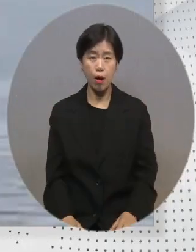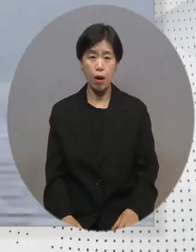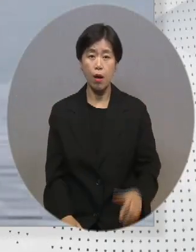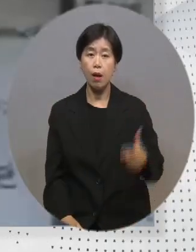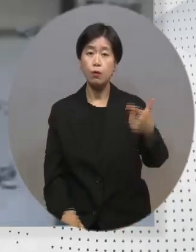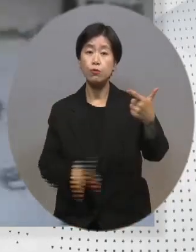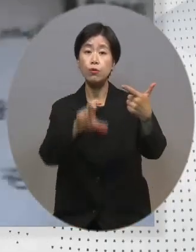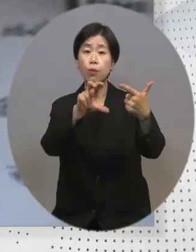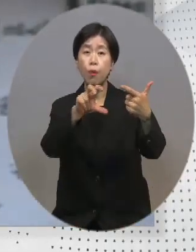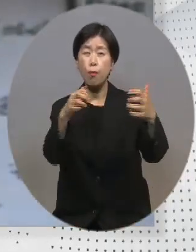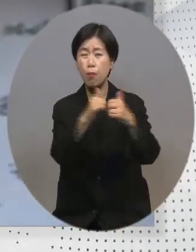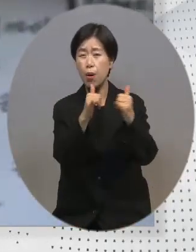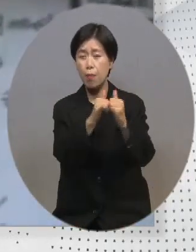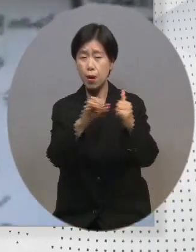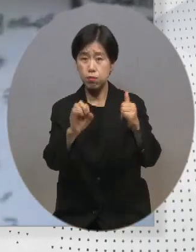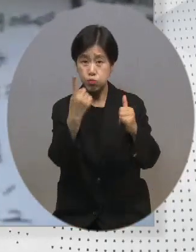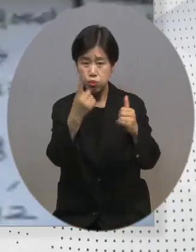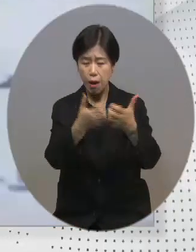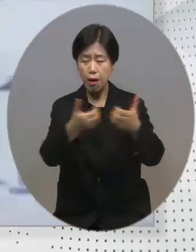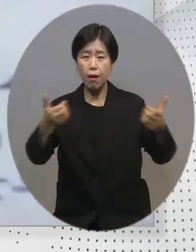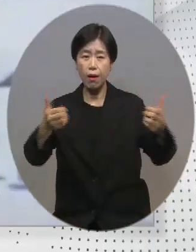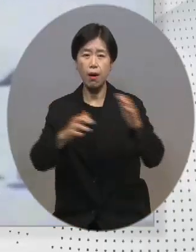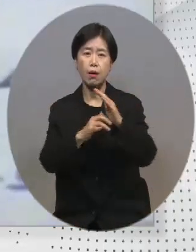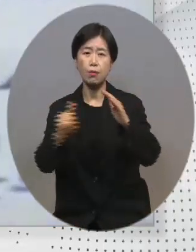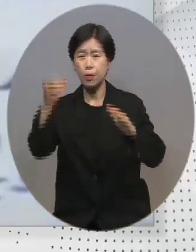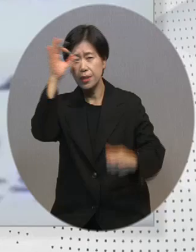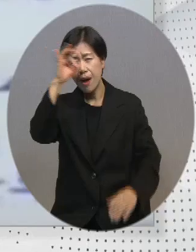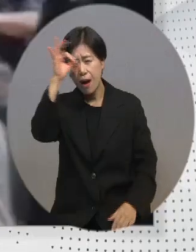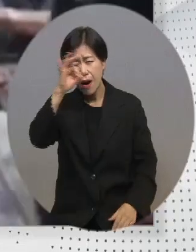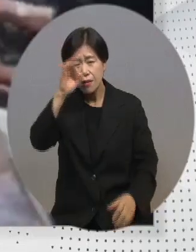가족을 찾기 위해 모인 사람들이었는데요.